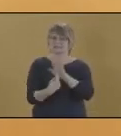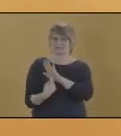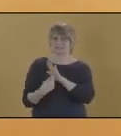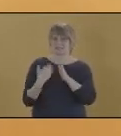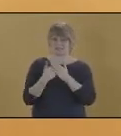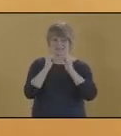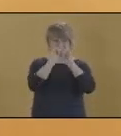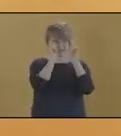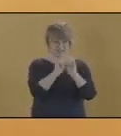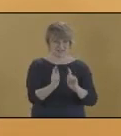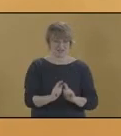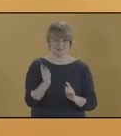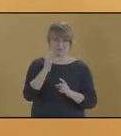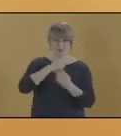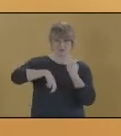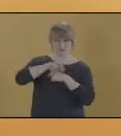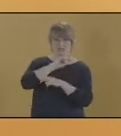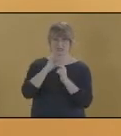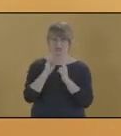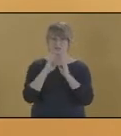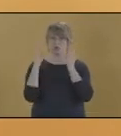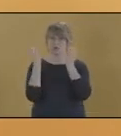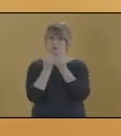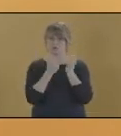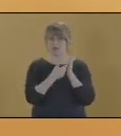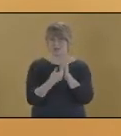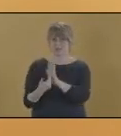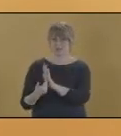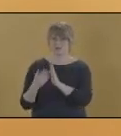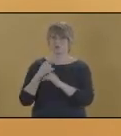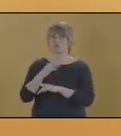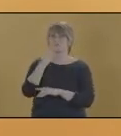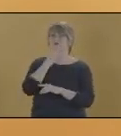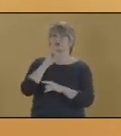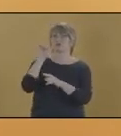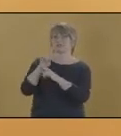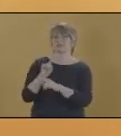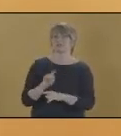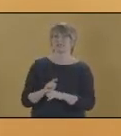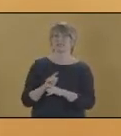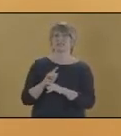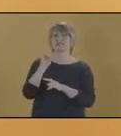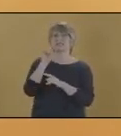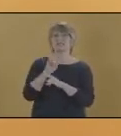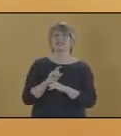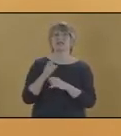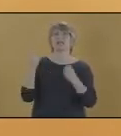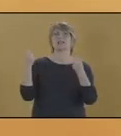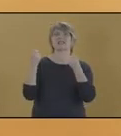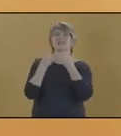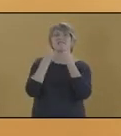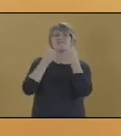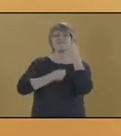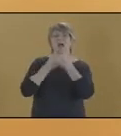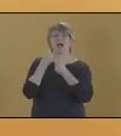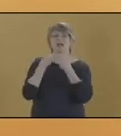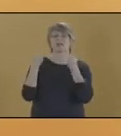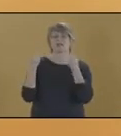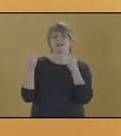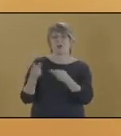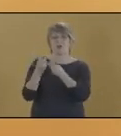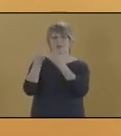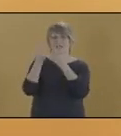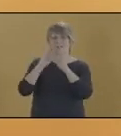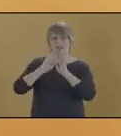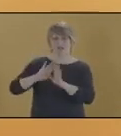Themen auseinanderzusetzen. Und wir wollen eine digitale, gewaltfreie Streitkultur stärken, den Frieden fördern. Ich sage immer, ich möchte, dass